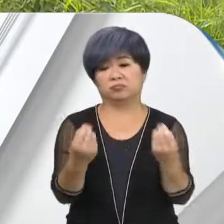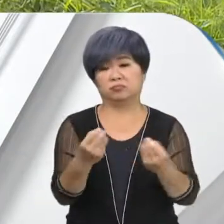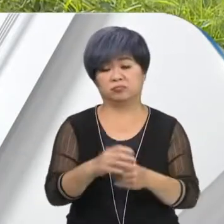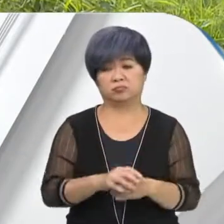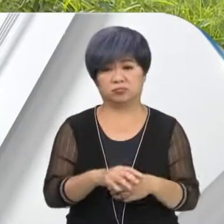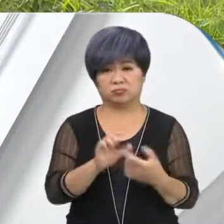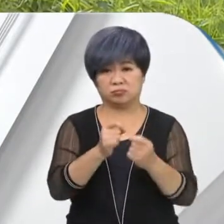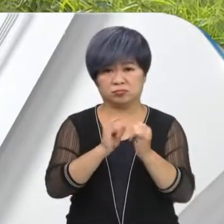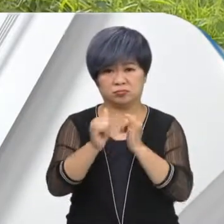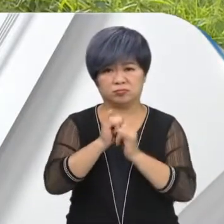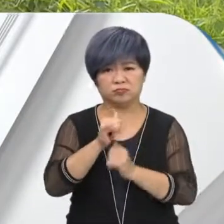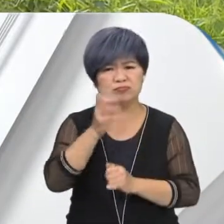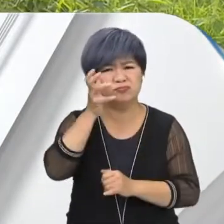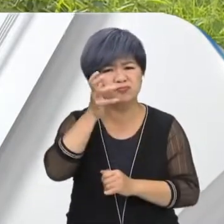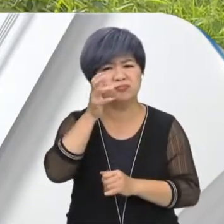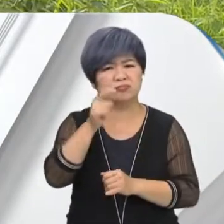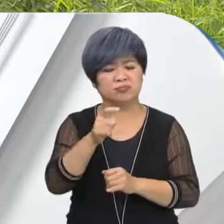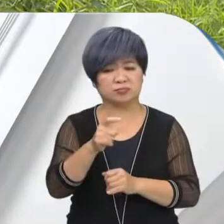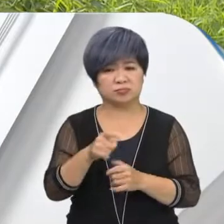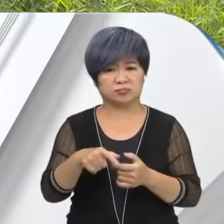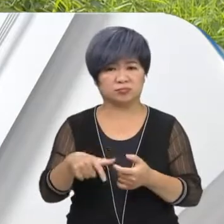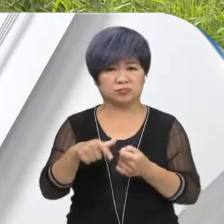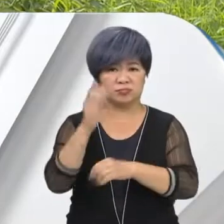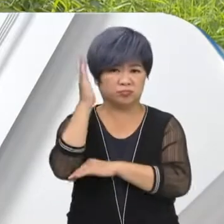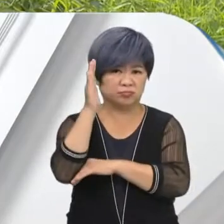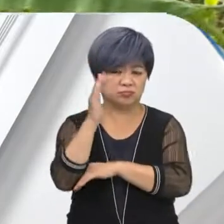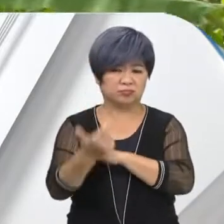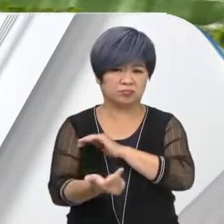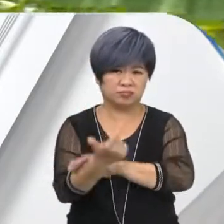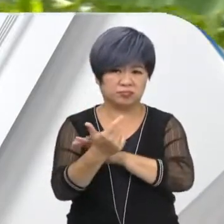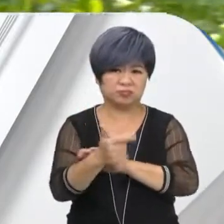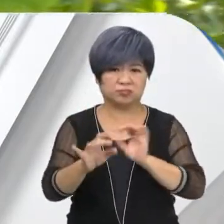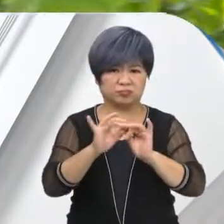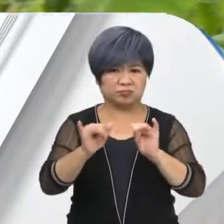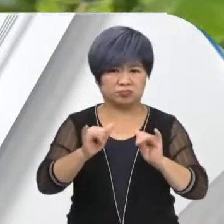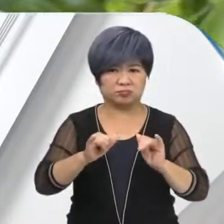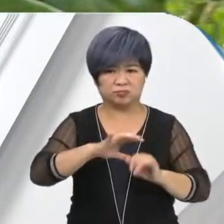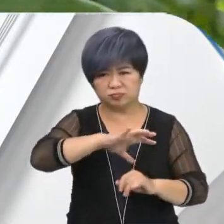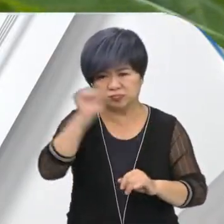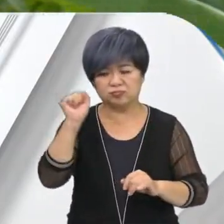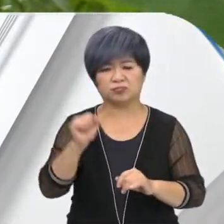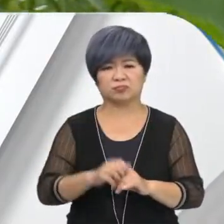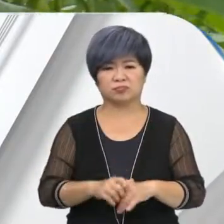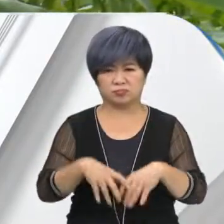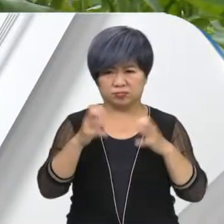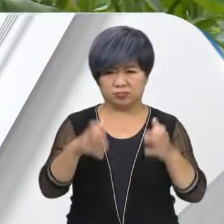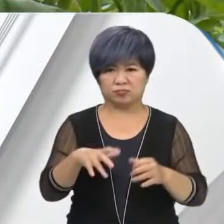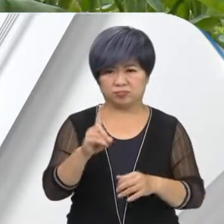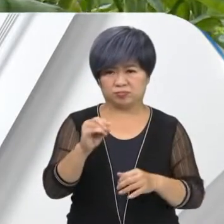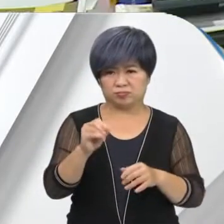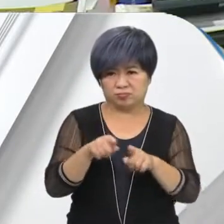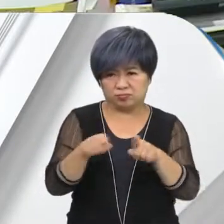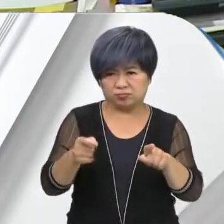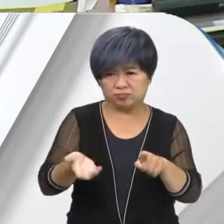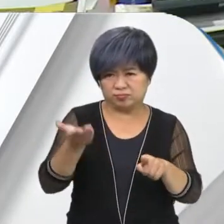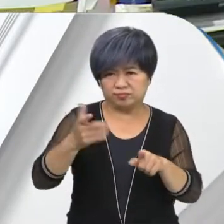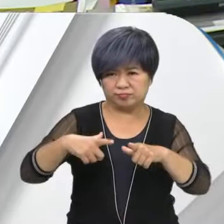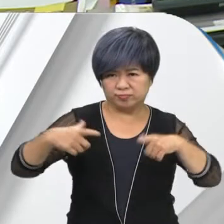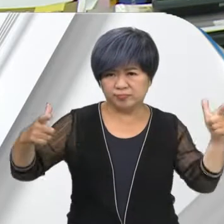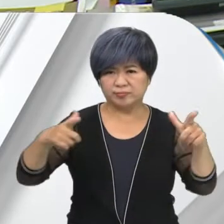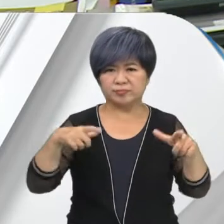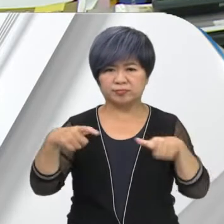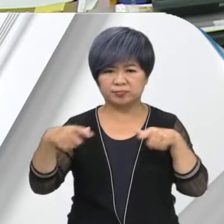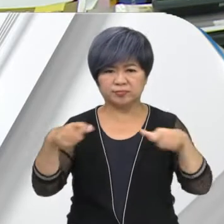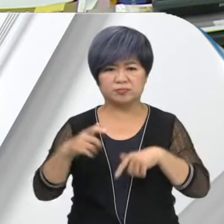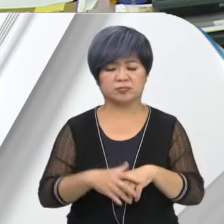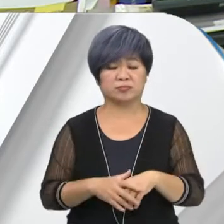其实一直期盼，公所、县府这边可以赶快的征收，然后来开辟这个万坪公园。 办理征收，这是一个很